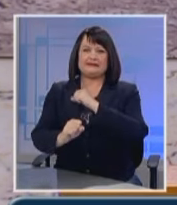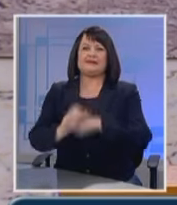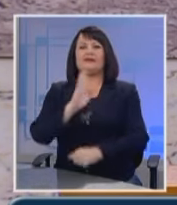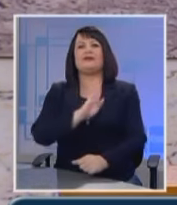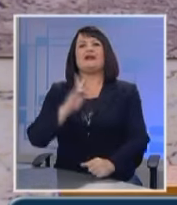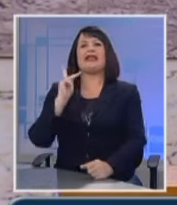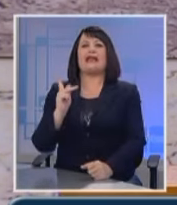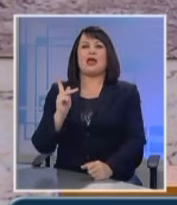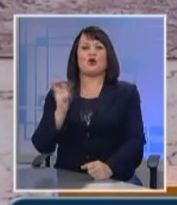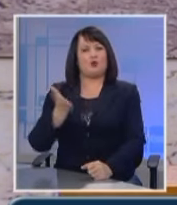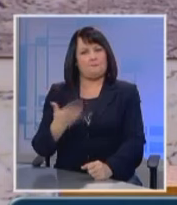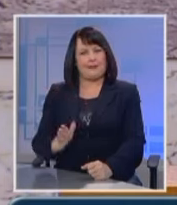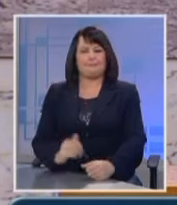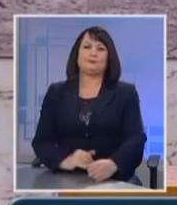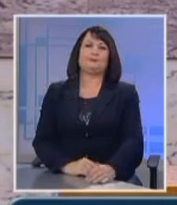Βασίλης Κενγκιαρόγλου.